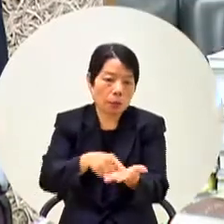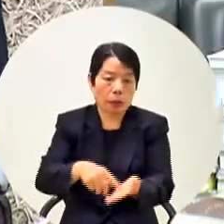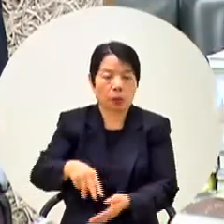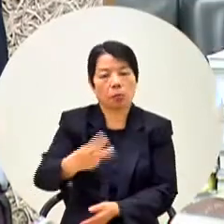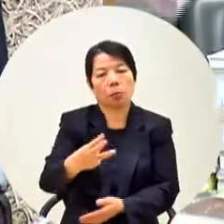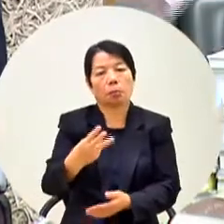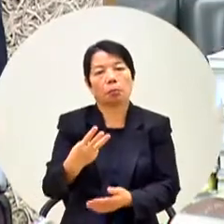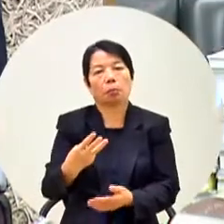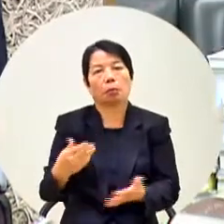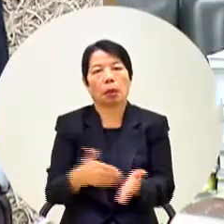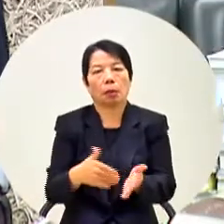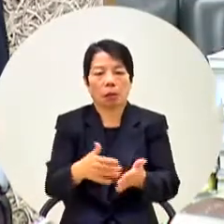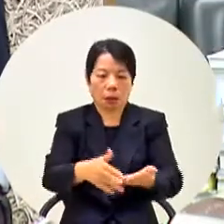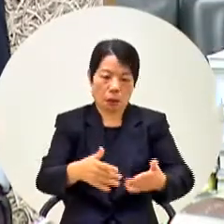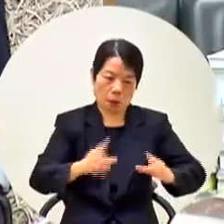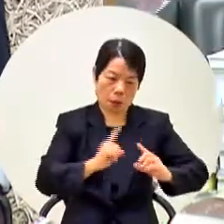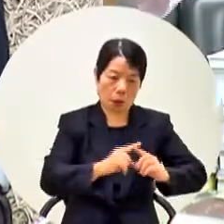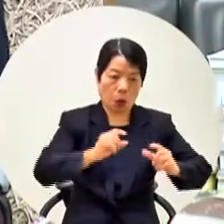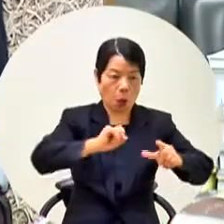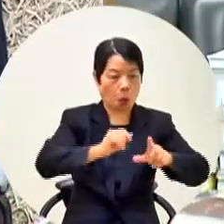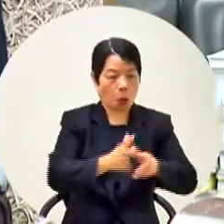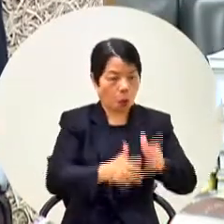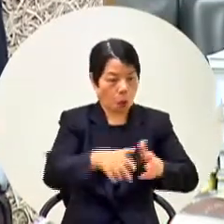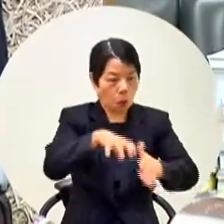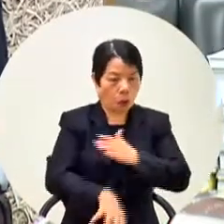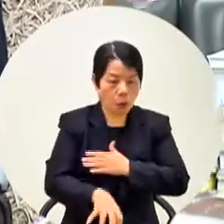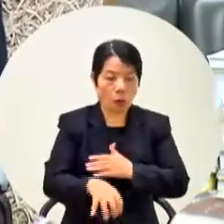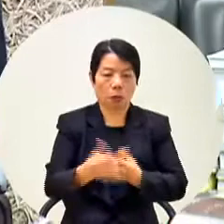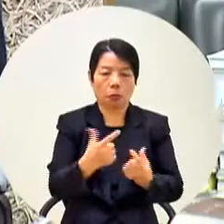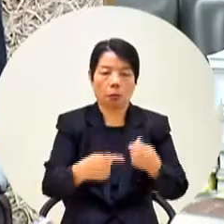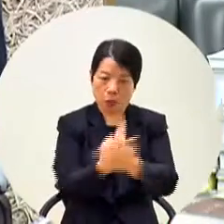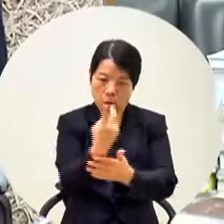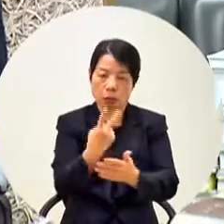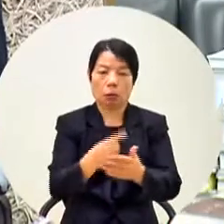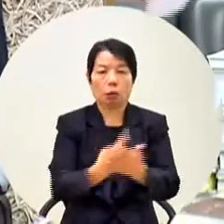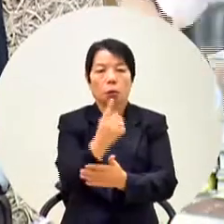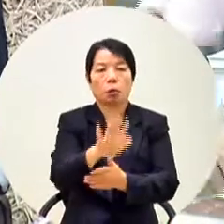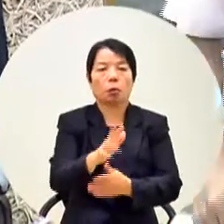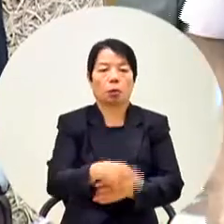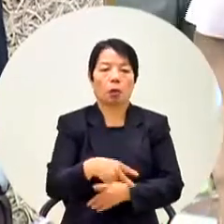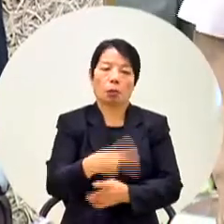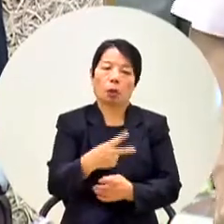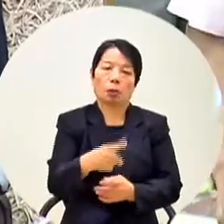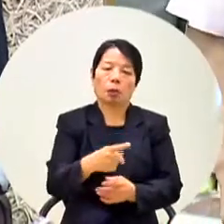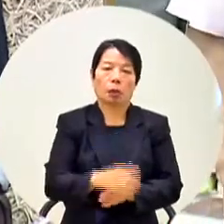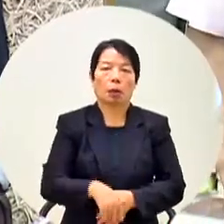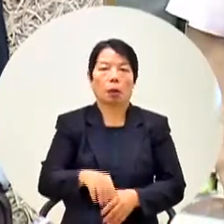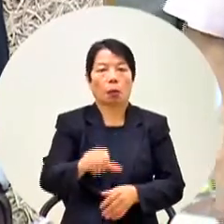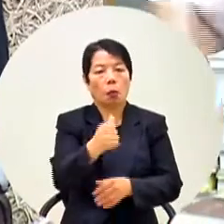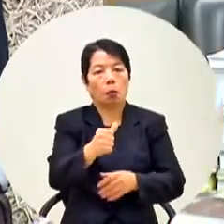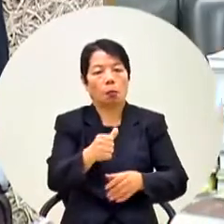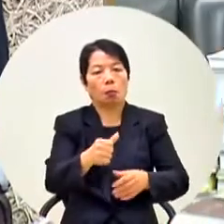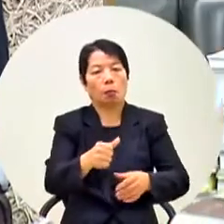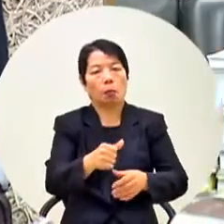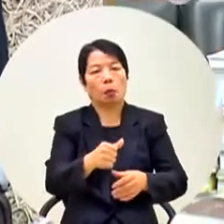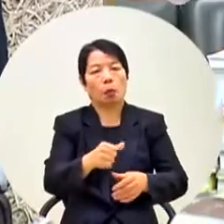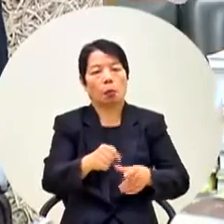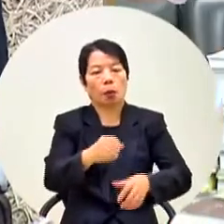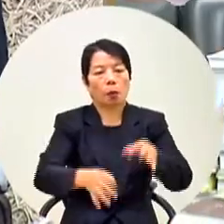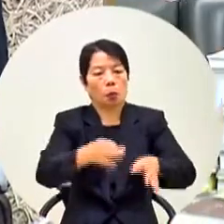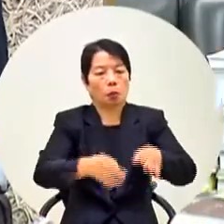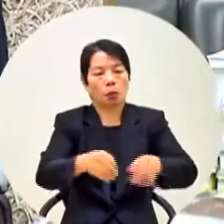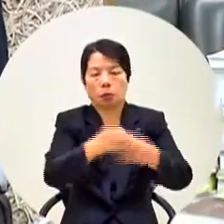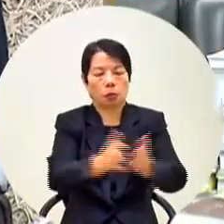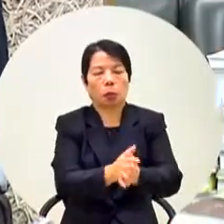场。现场有七百粒无，敢若两百粒，五百粒就是偷白啦。哦，这什么人